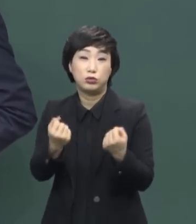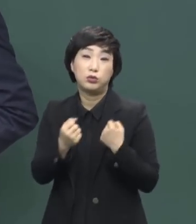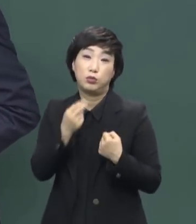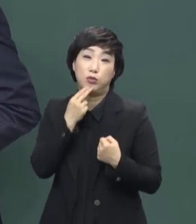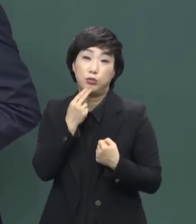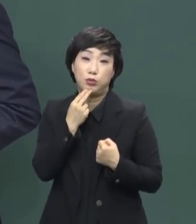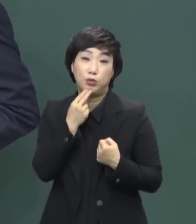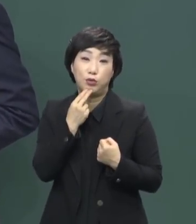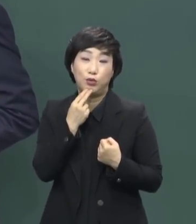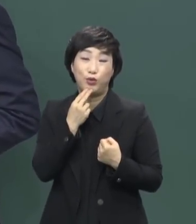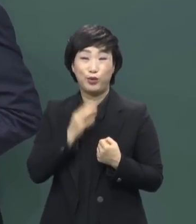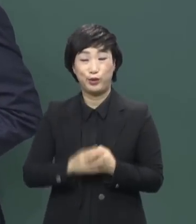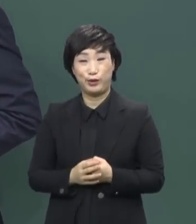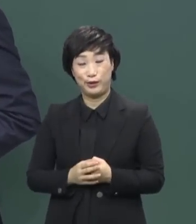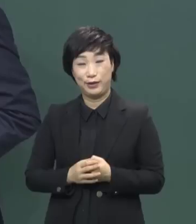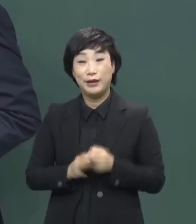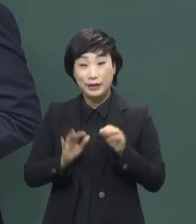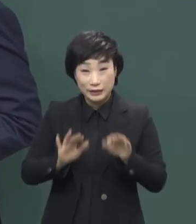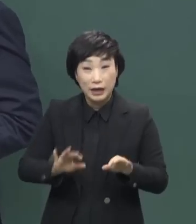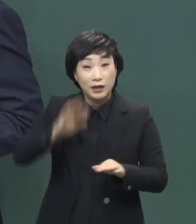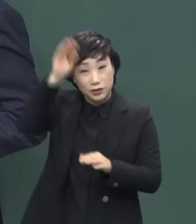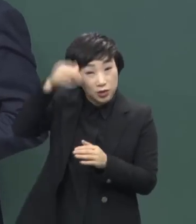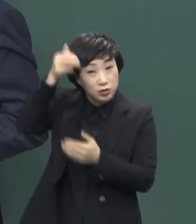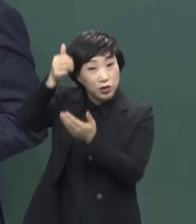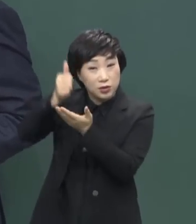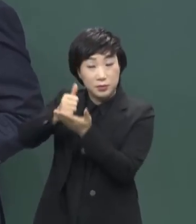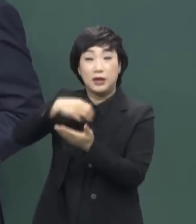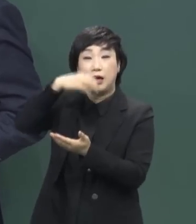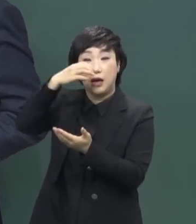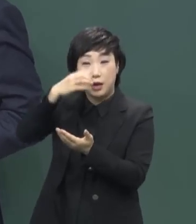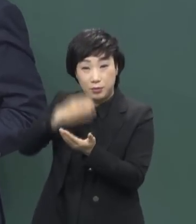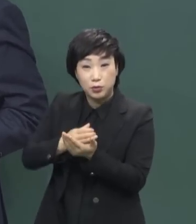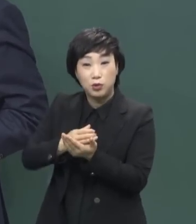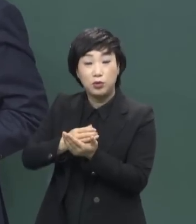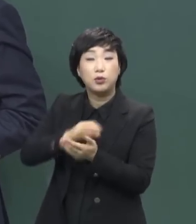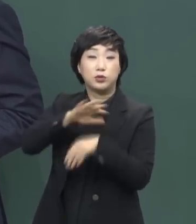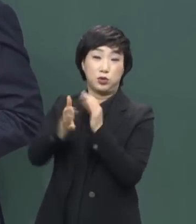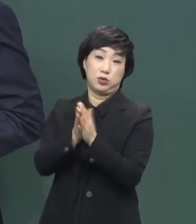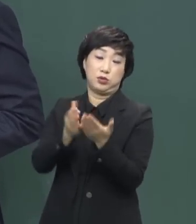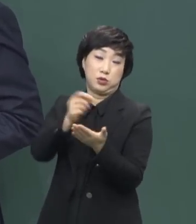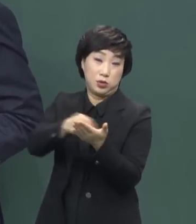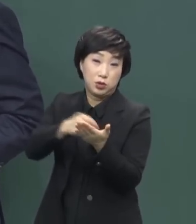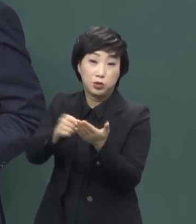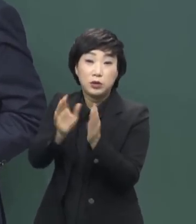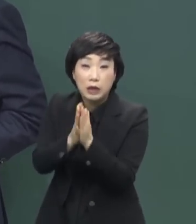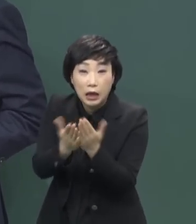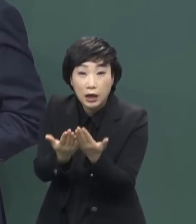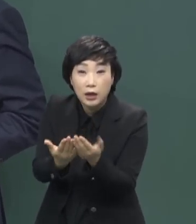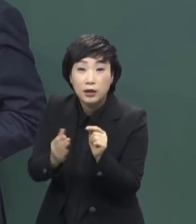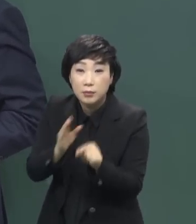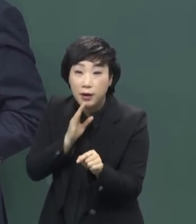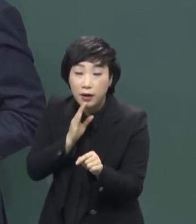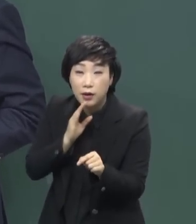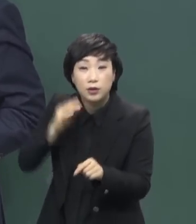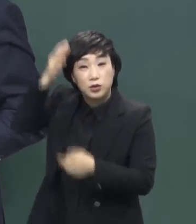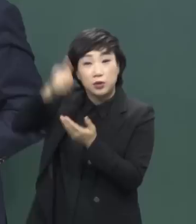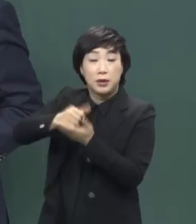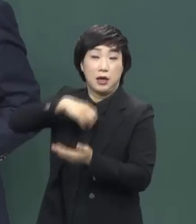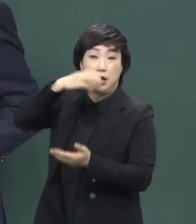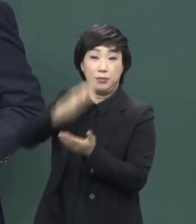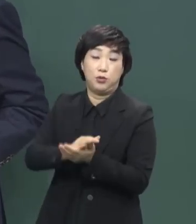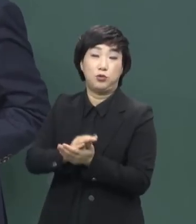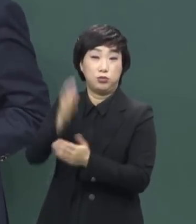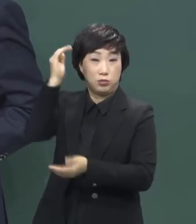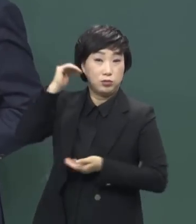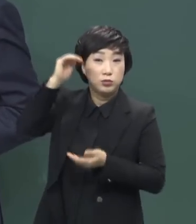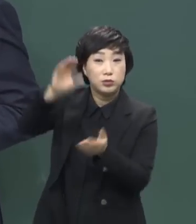없어. 성령이 감동된 성경으로 기록된 책은 성령의 감동으로 말할